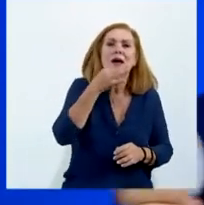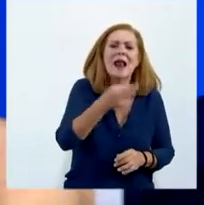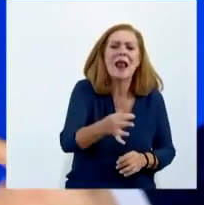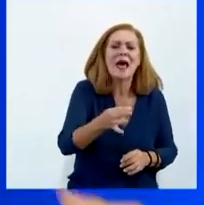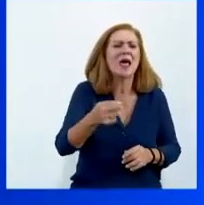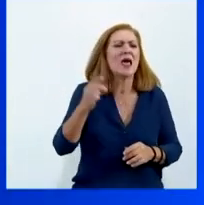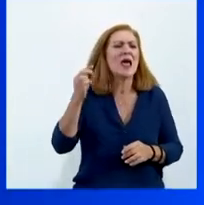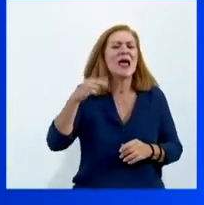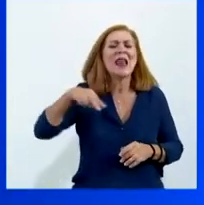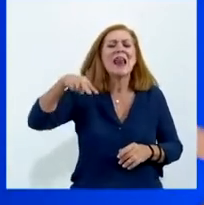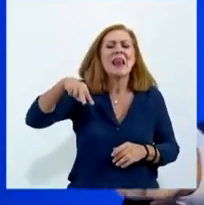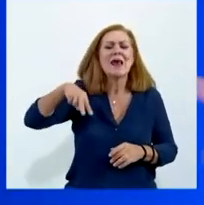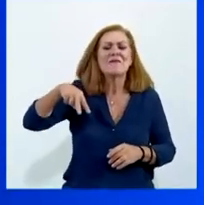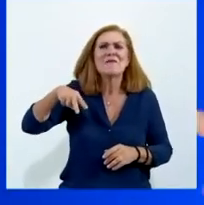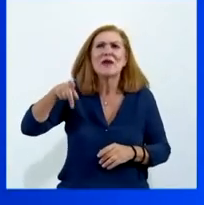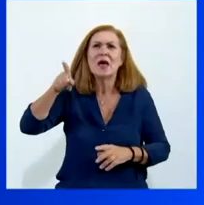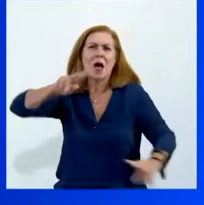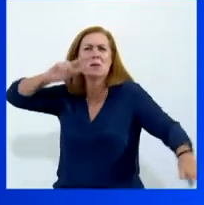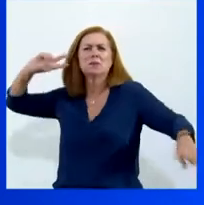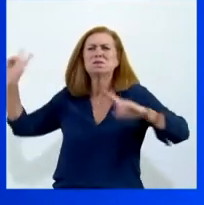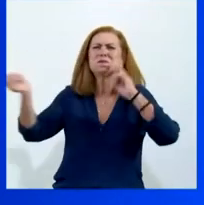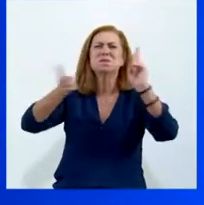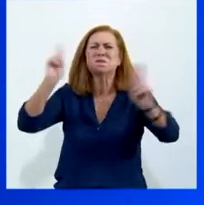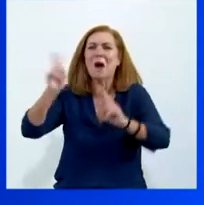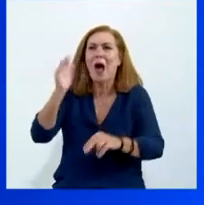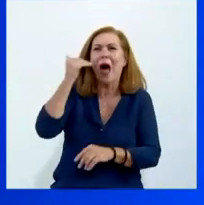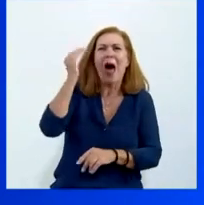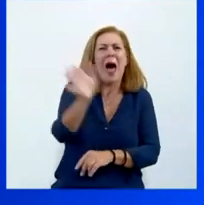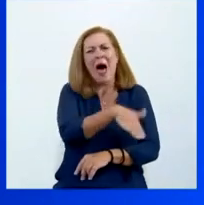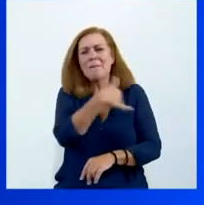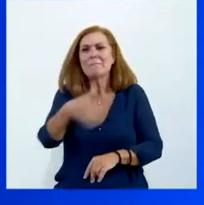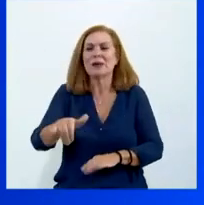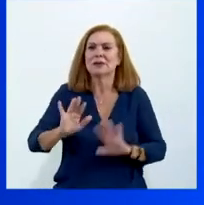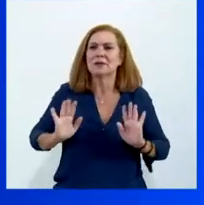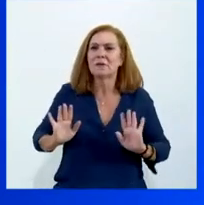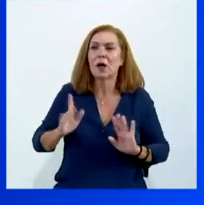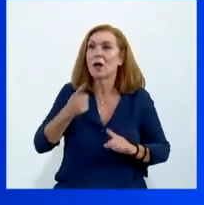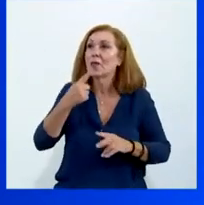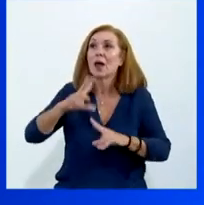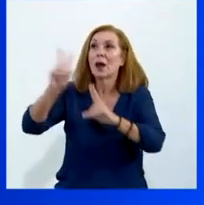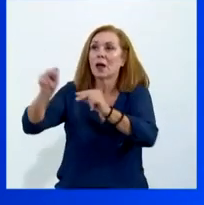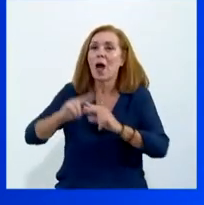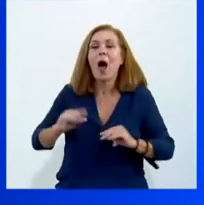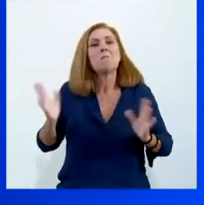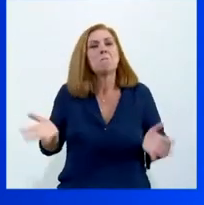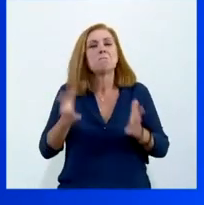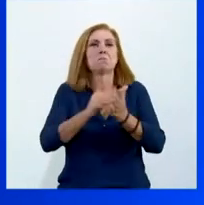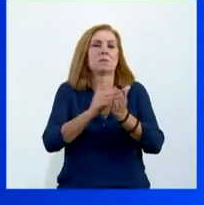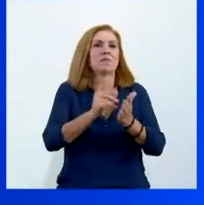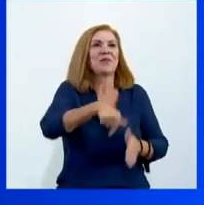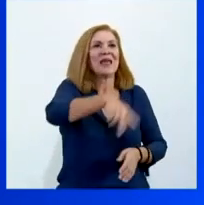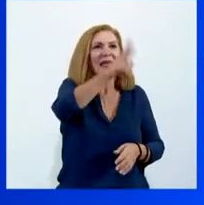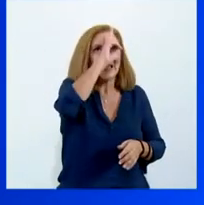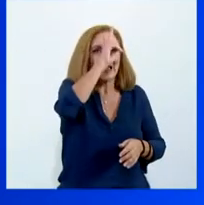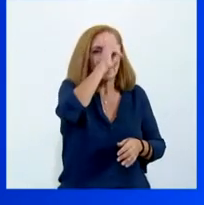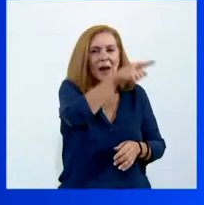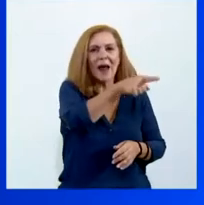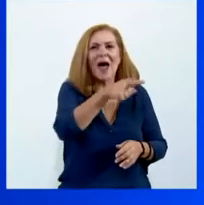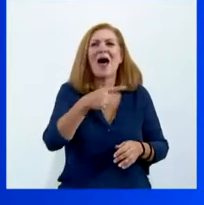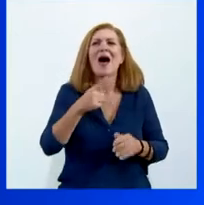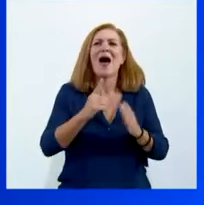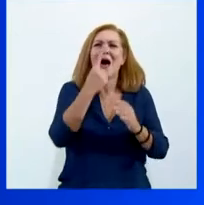η οποία χτυπήθηκε από την ίδια θύελα. Δεν είναι η Ελλάδα συγκρίσιμη με τη Λιβύη, προς Θεού. Αλλά στη Γερμανία σήμερα δεν έχουν